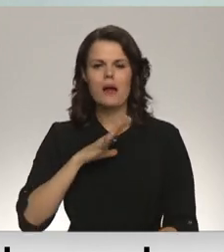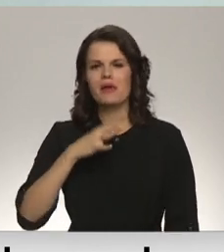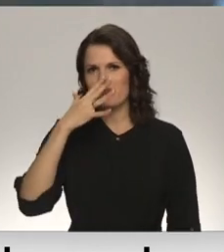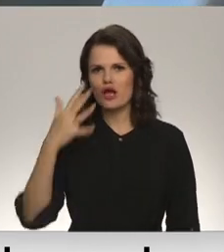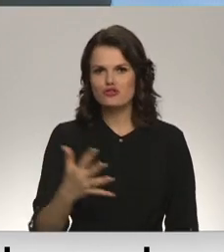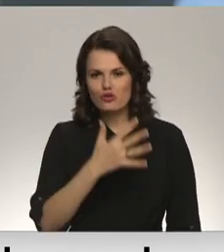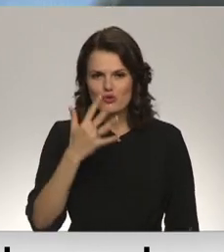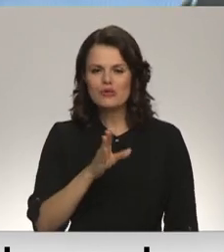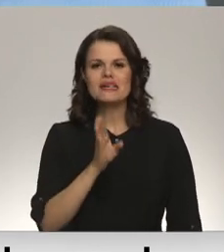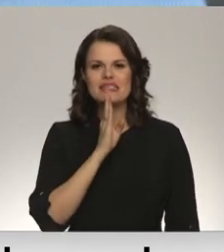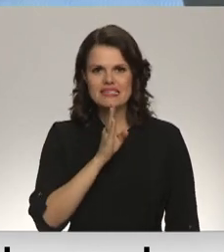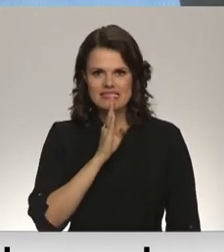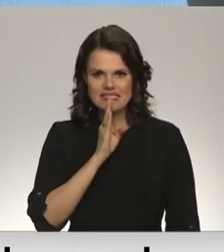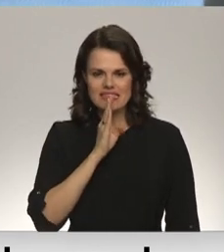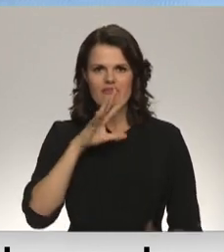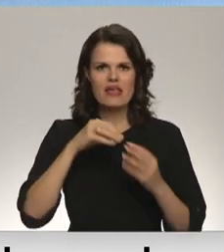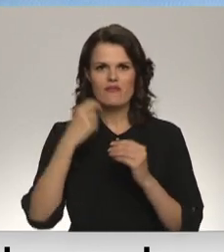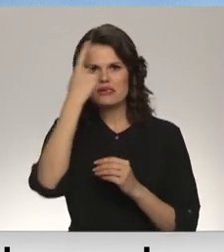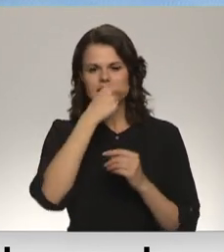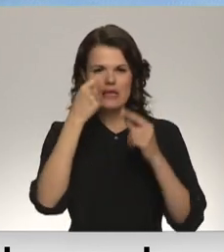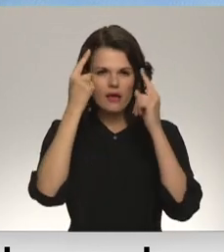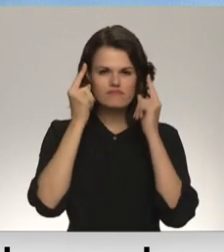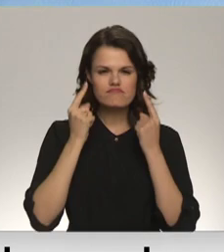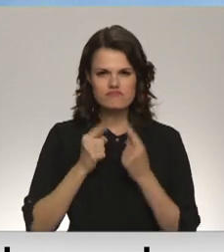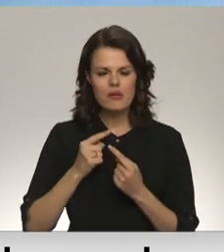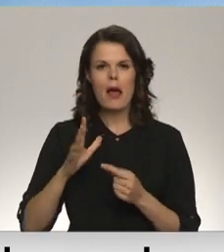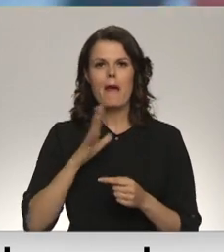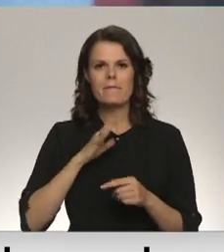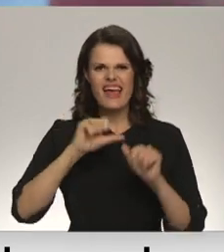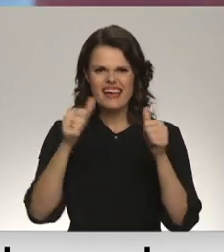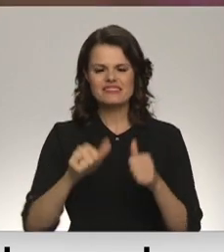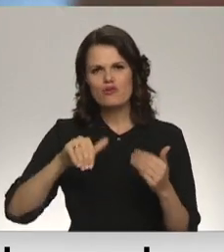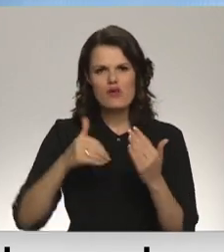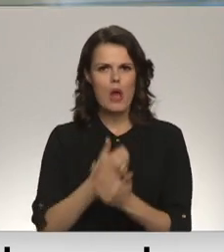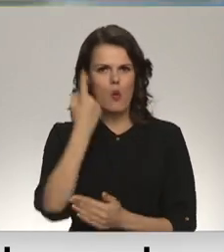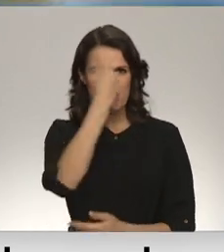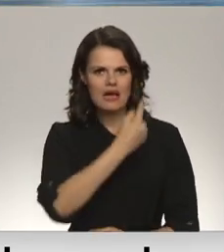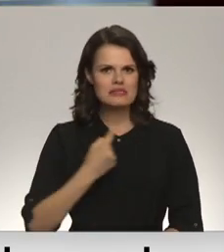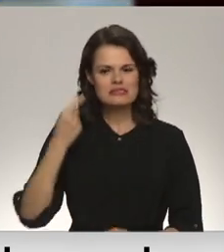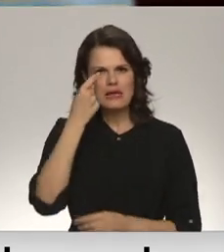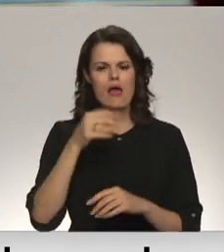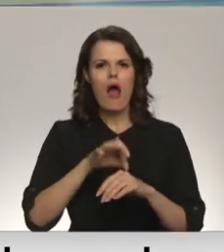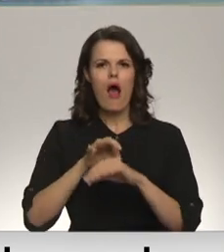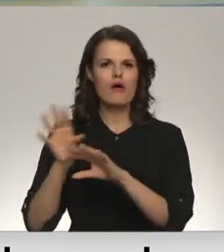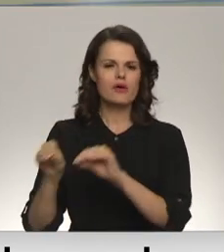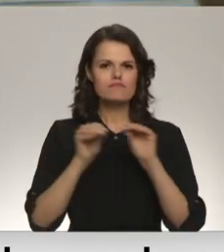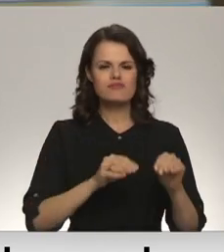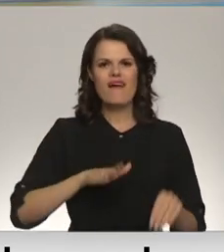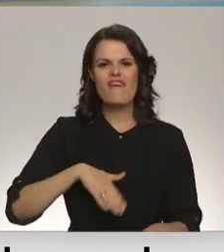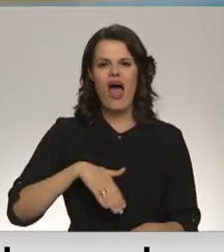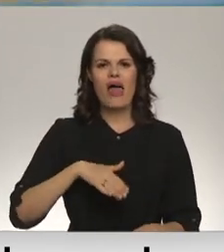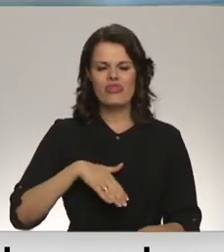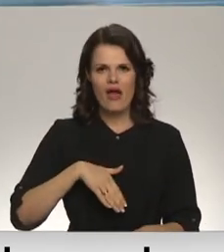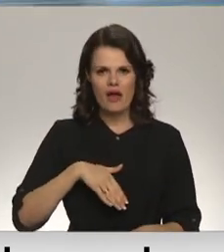5 stundas, kad sievietei, ievērojot viņas sejas pantus, burtiski tika izveidota jauna seja ar ādu, kas ņemta no vēdera